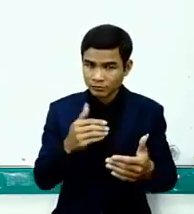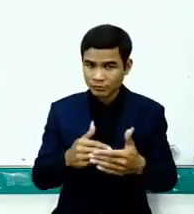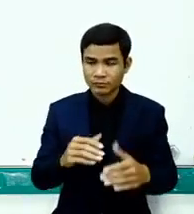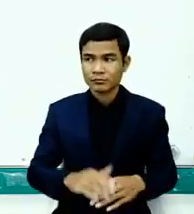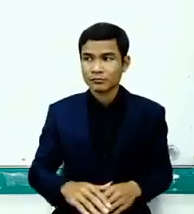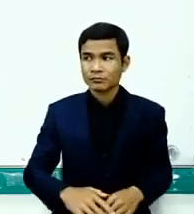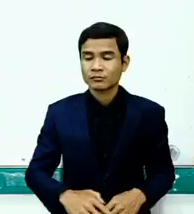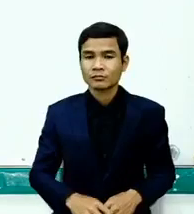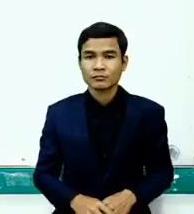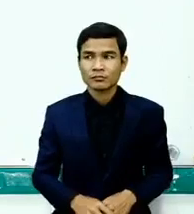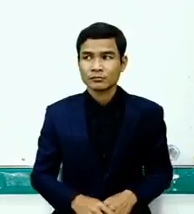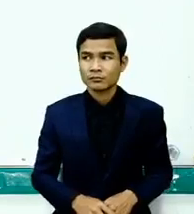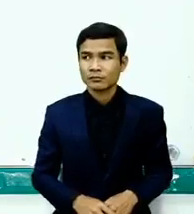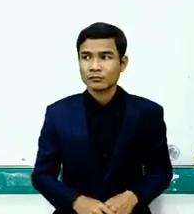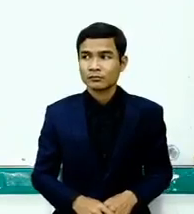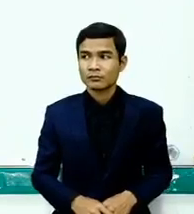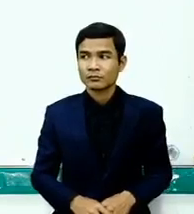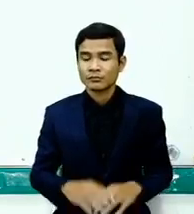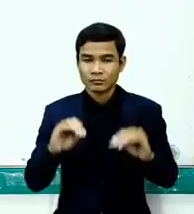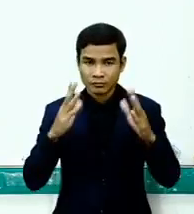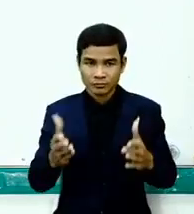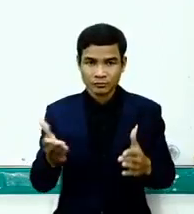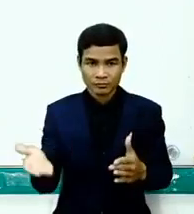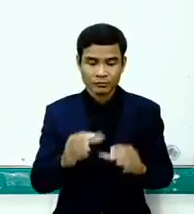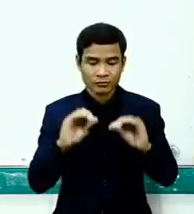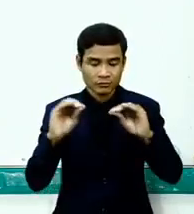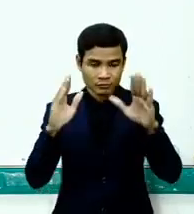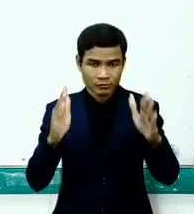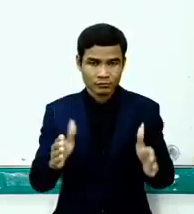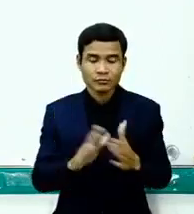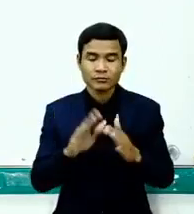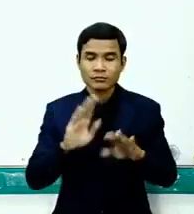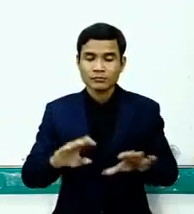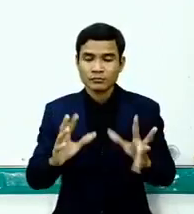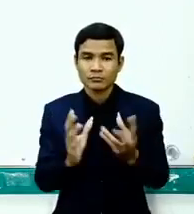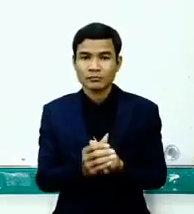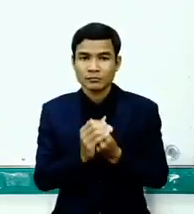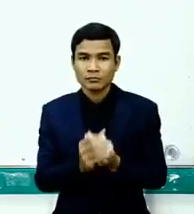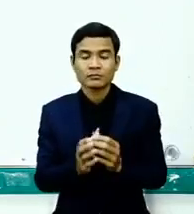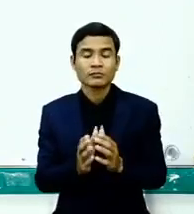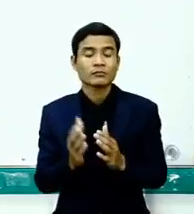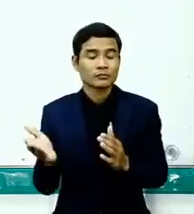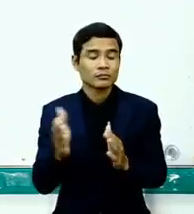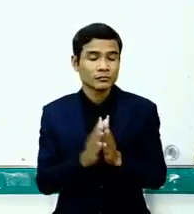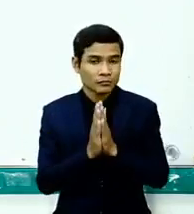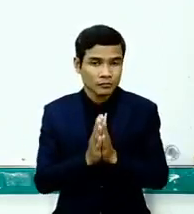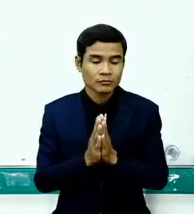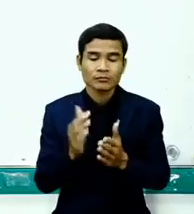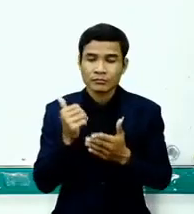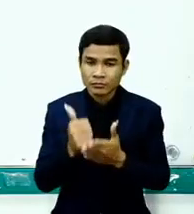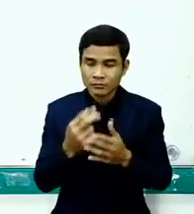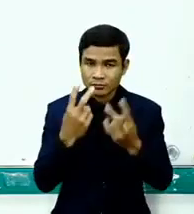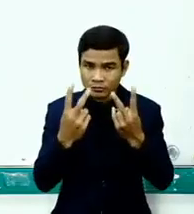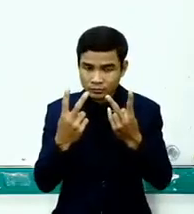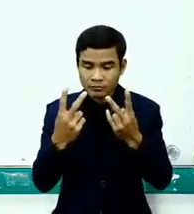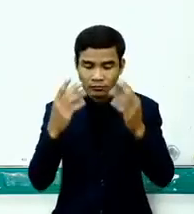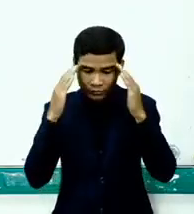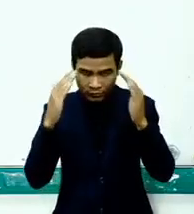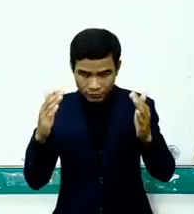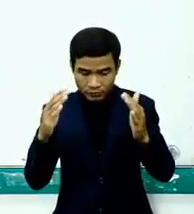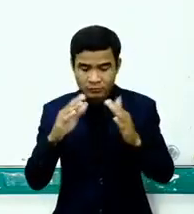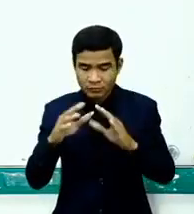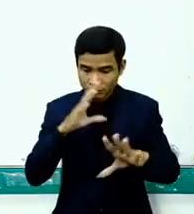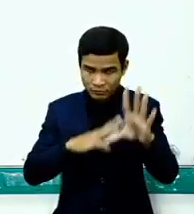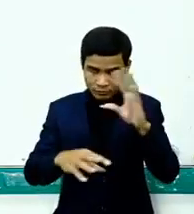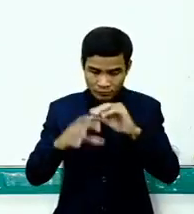ចាតោះបន្តិចទៀតនេះអ្នកគ្រូនឹងបង្រៀនកូនឲ្យសូមកូនកូនចាជួយតាមដានសង្កេ